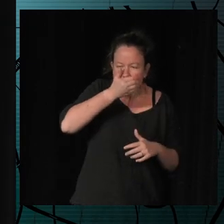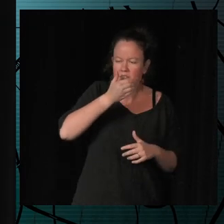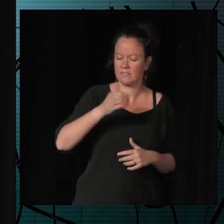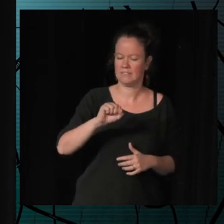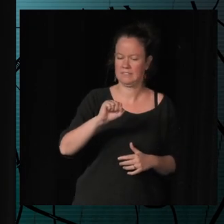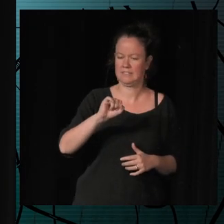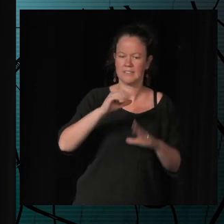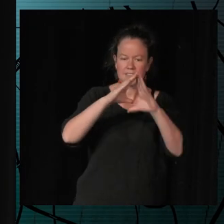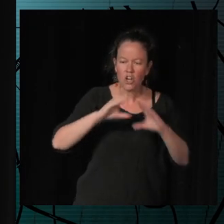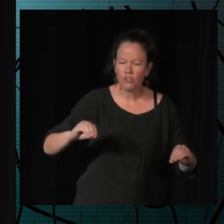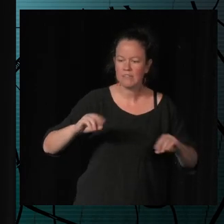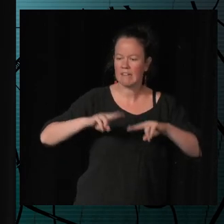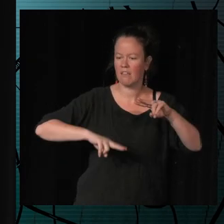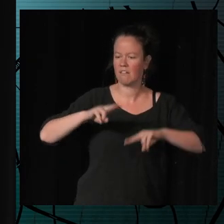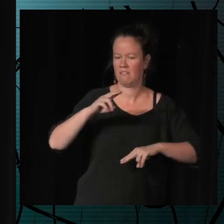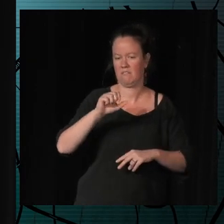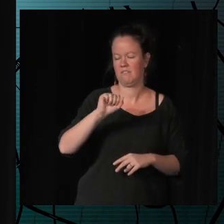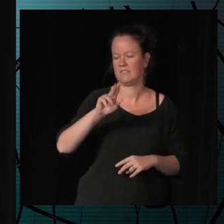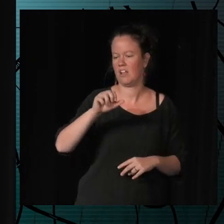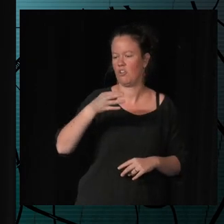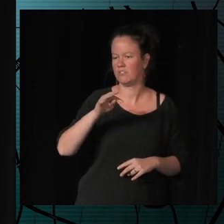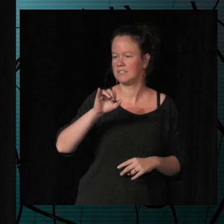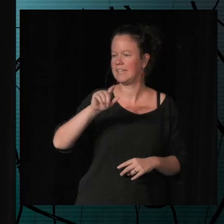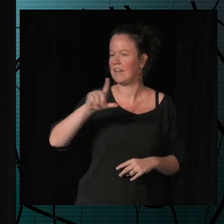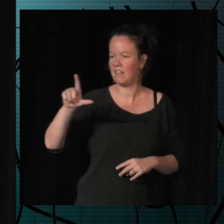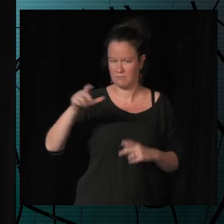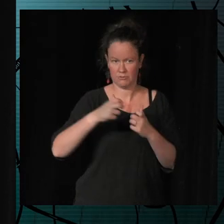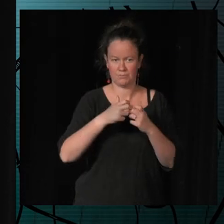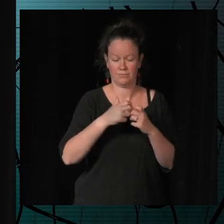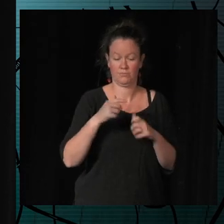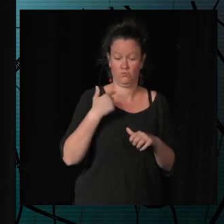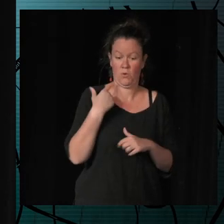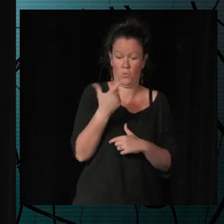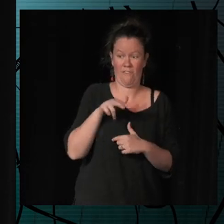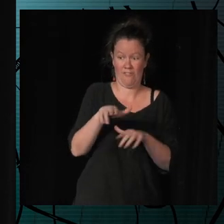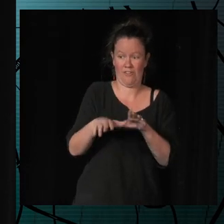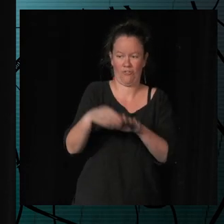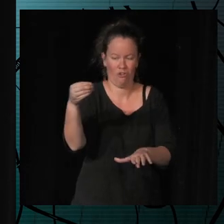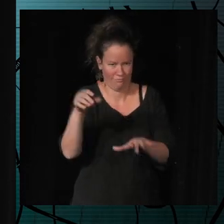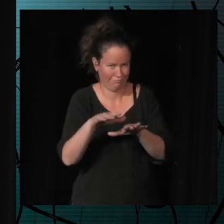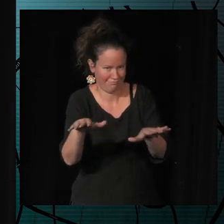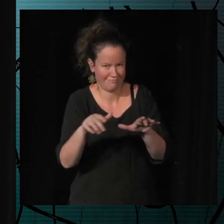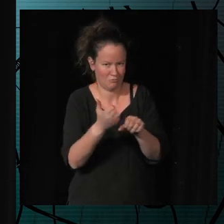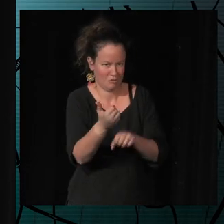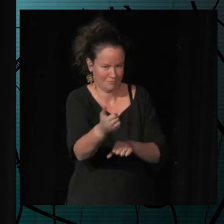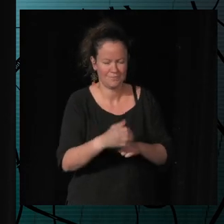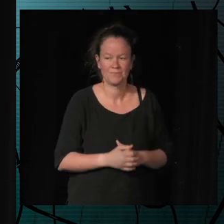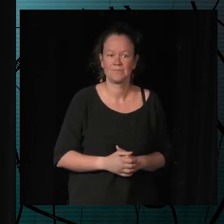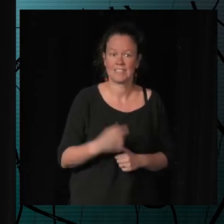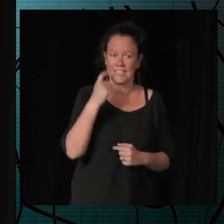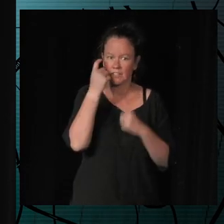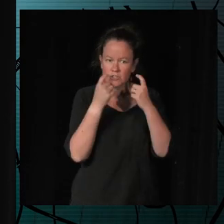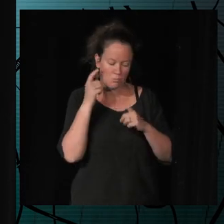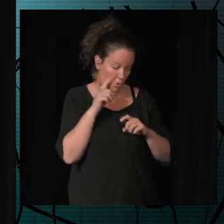avance beaucoup de joueurs enfin beaucoup en tout cas certains joueurs sont inquiétés du fait que le côté mystérieux du premier du jeu d'origine avec le